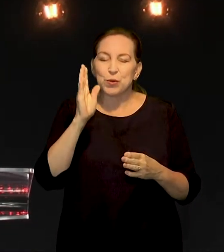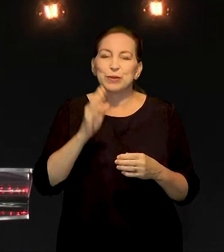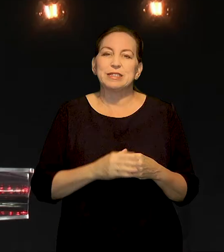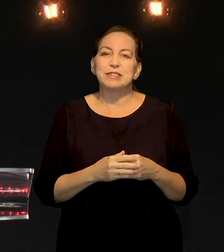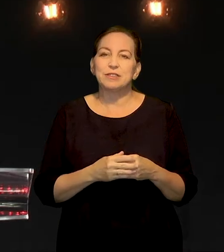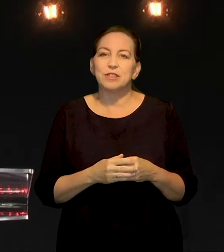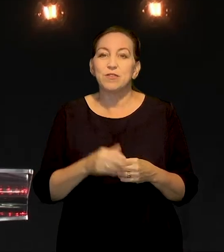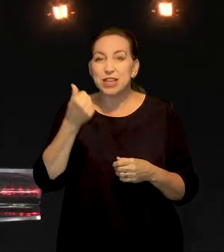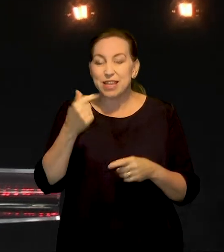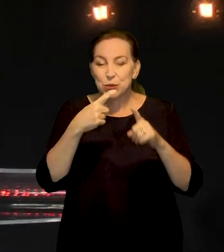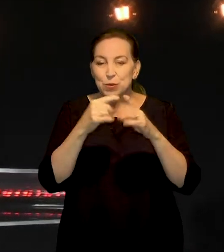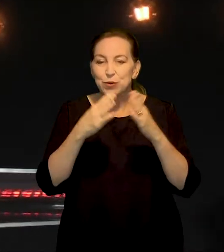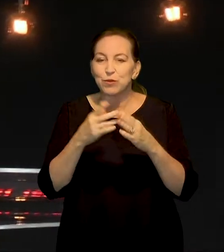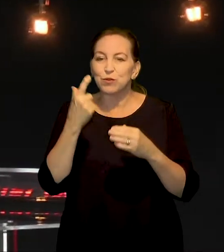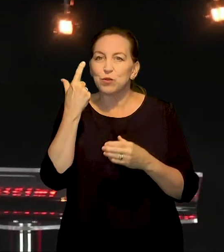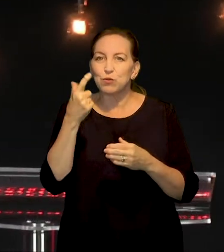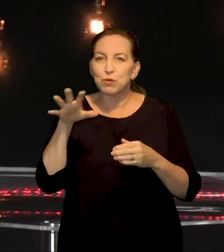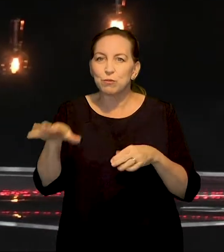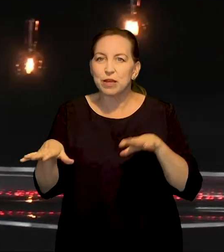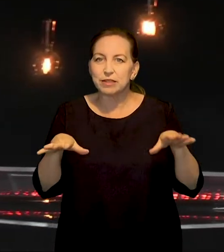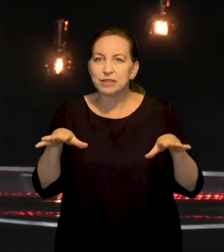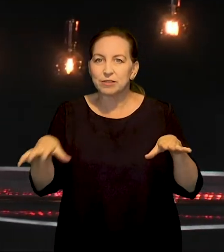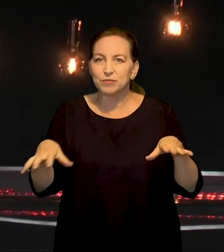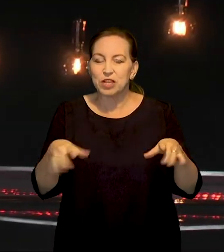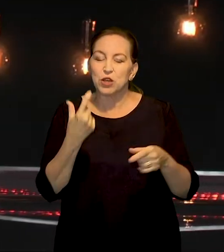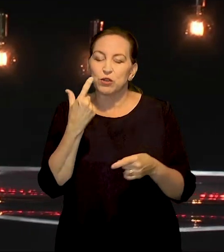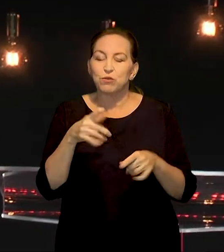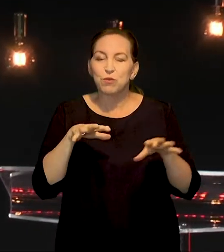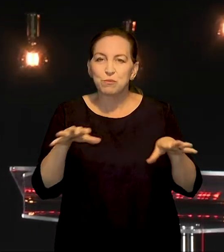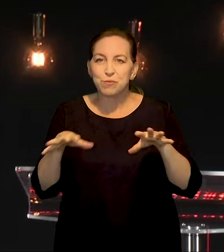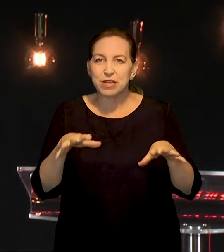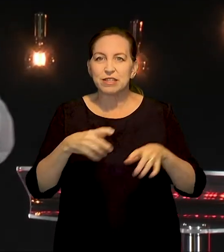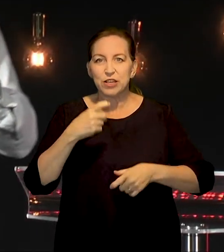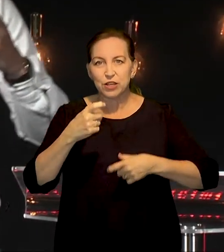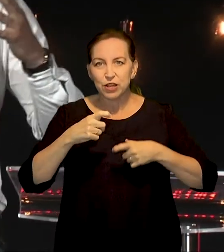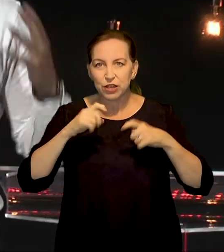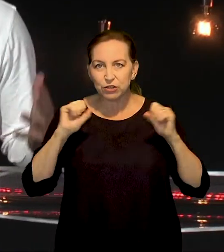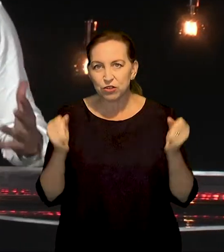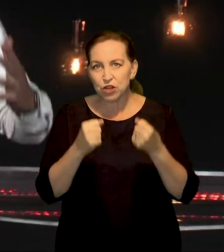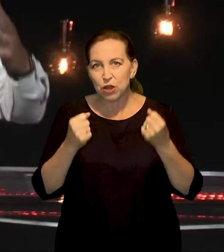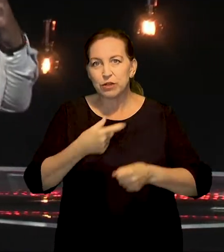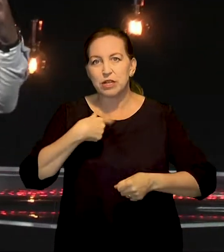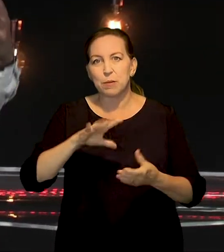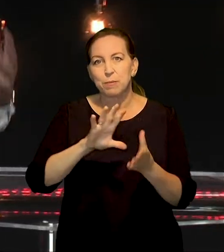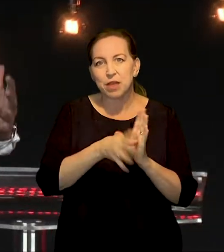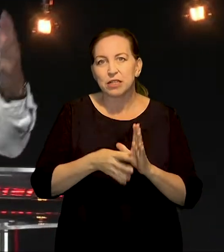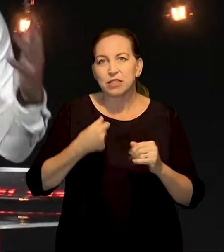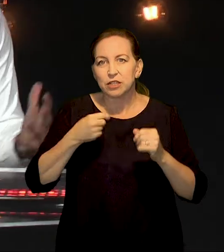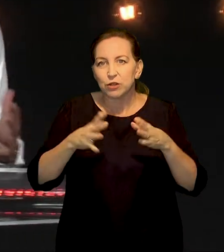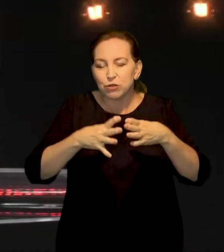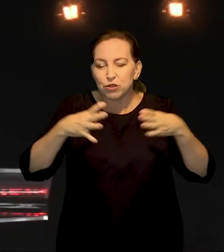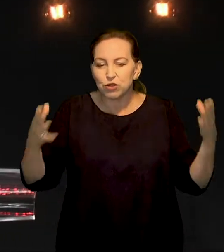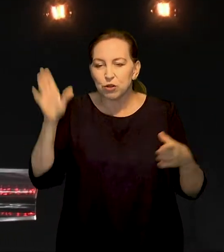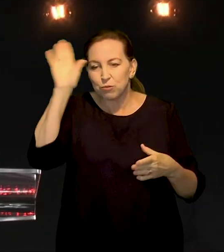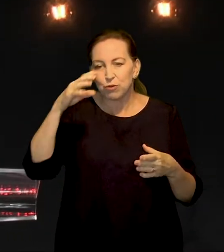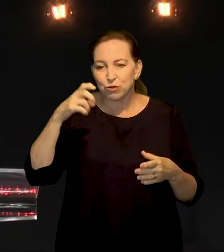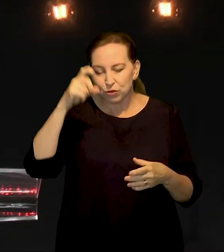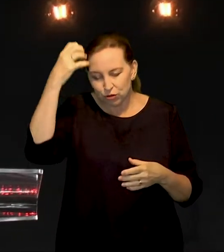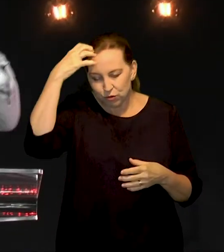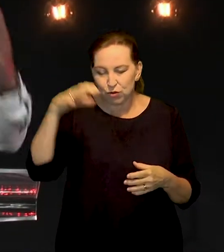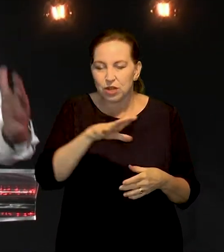być jednym kościołem w dwóch lokacjach i z dwóch lokacji działać dla miasta, dla rozszerzania się Królestwa Bożego. To